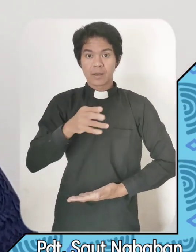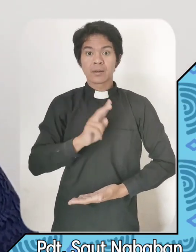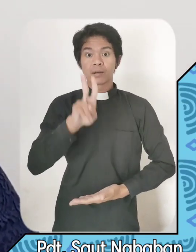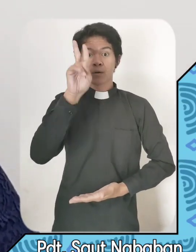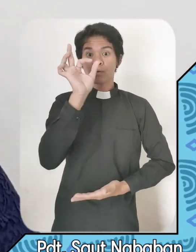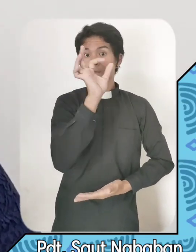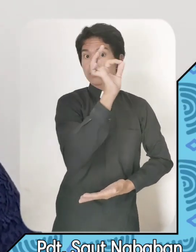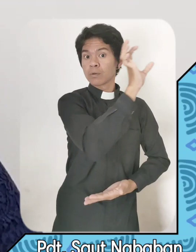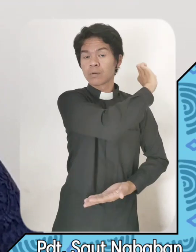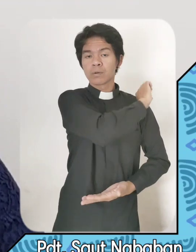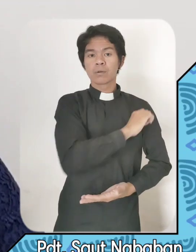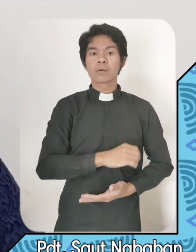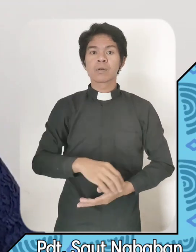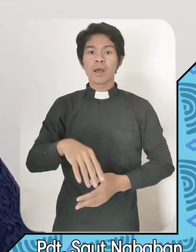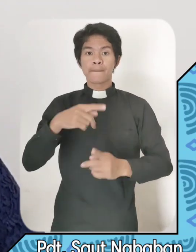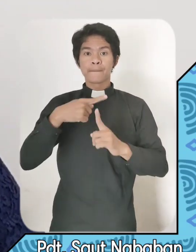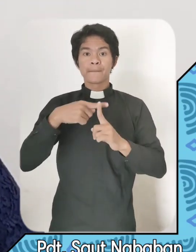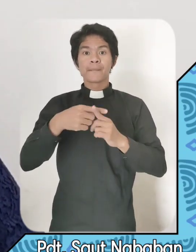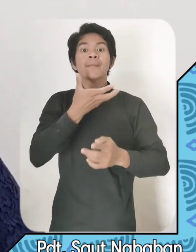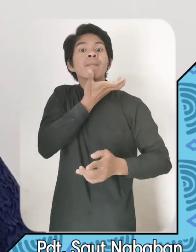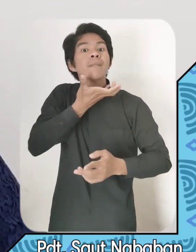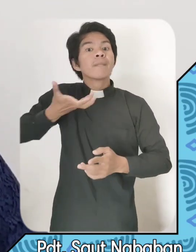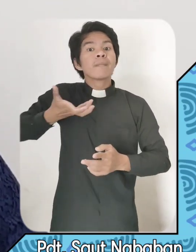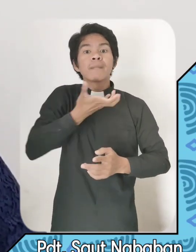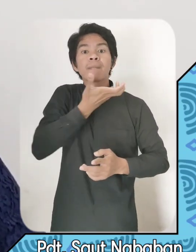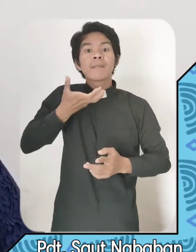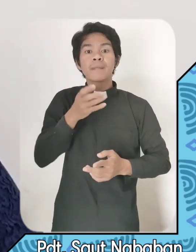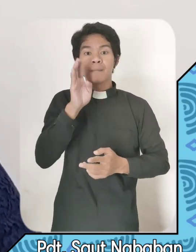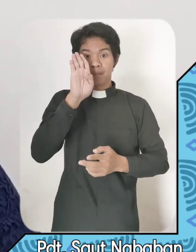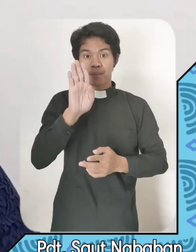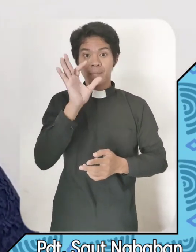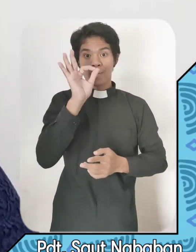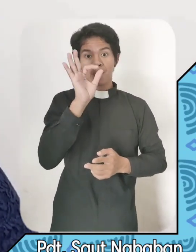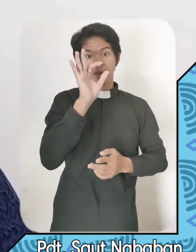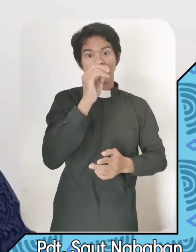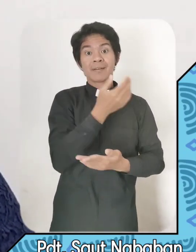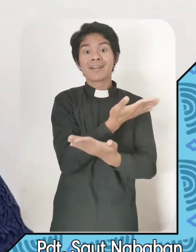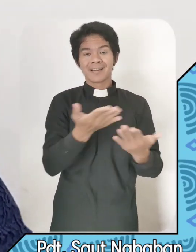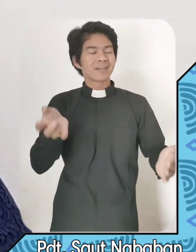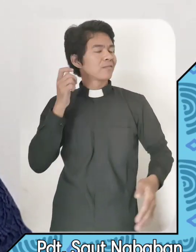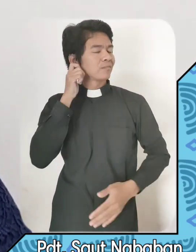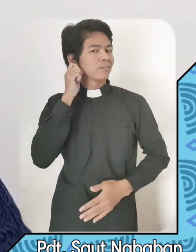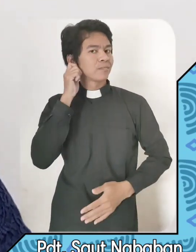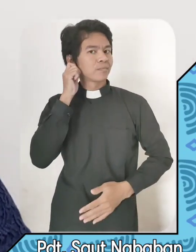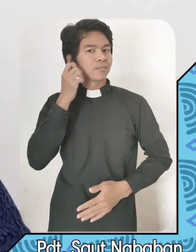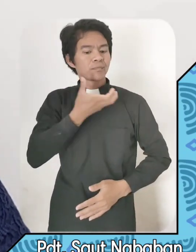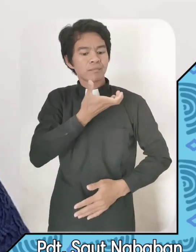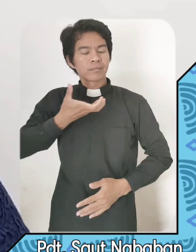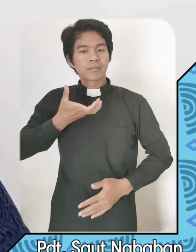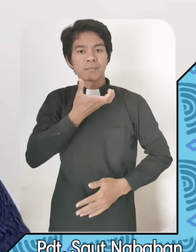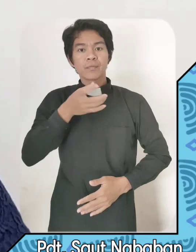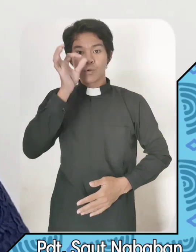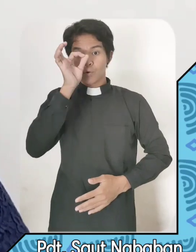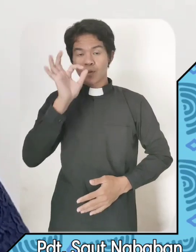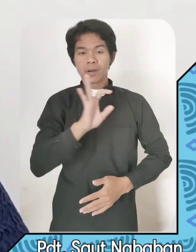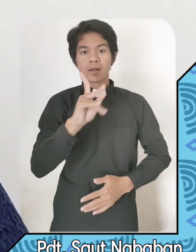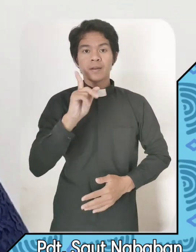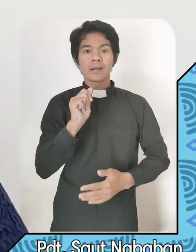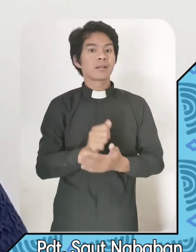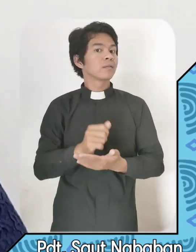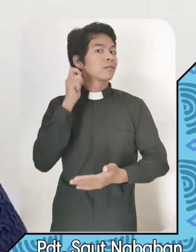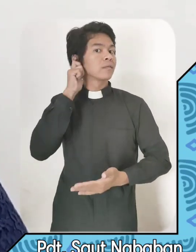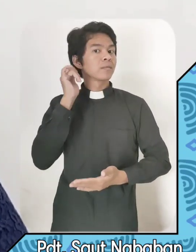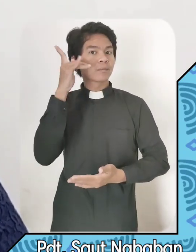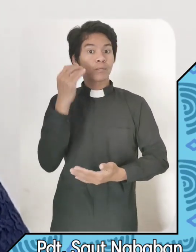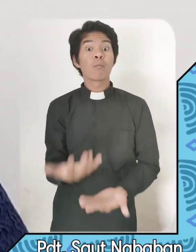dari 2000 pendeta, 400 diantaranya adalah perempuan. Oleh karena itu,